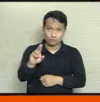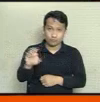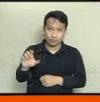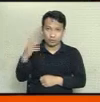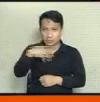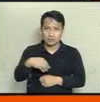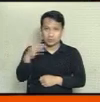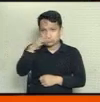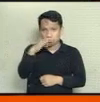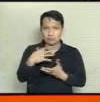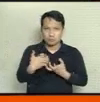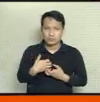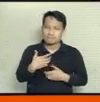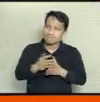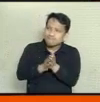mga Pilipino. Kaya